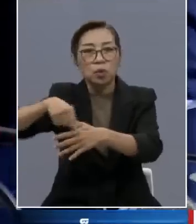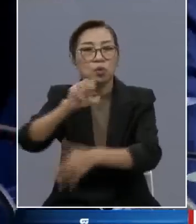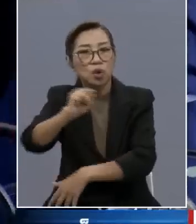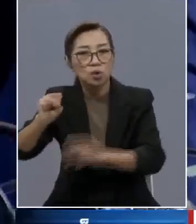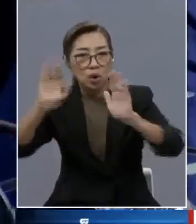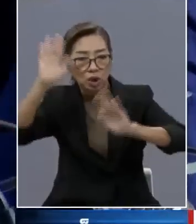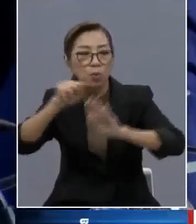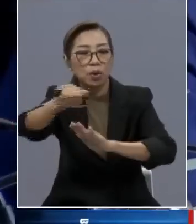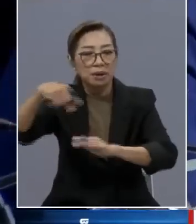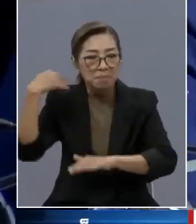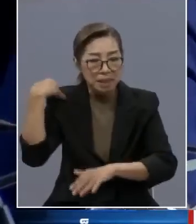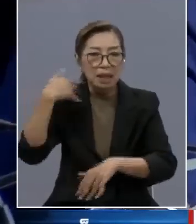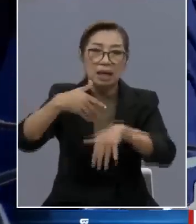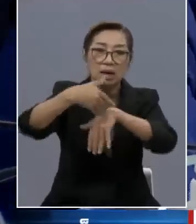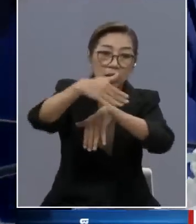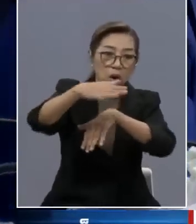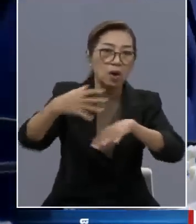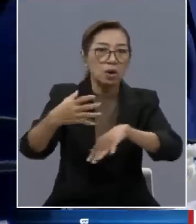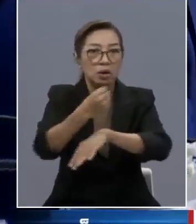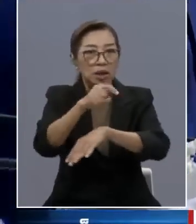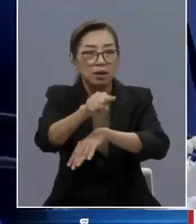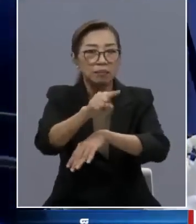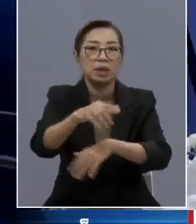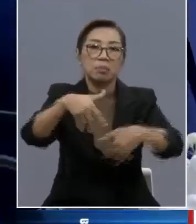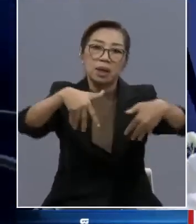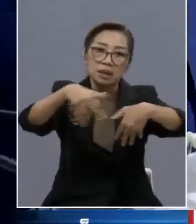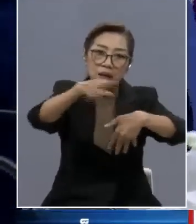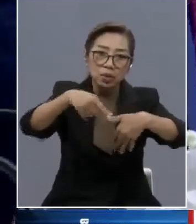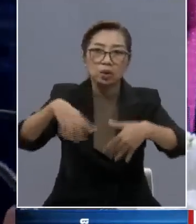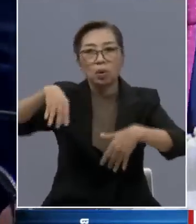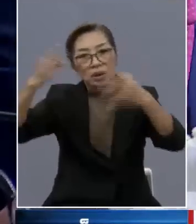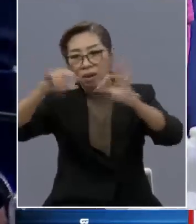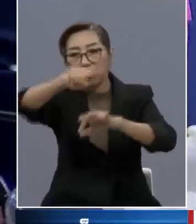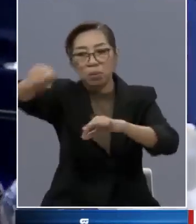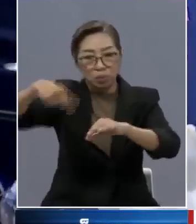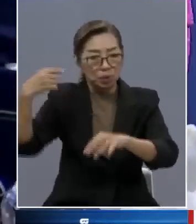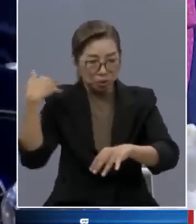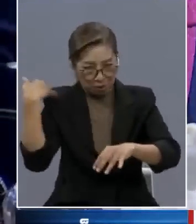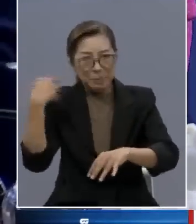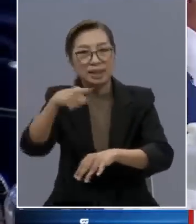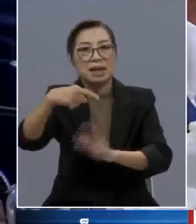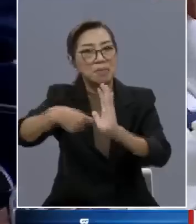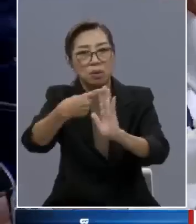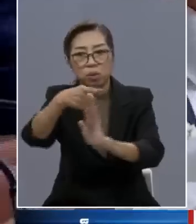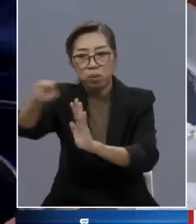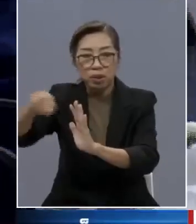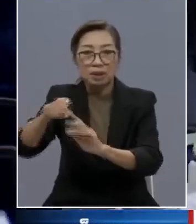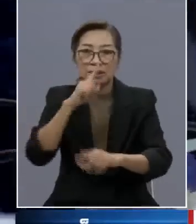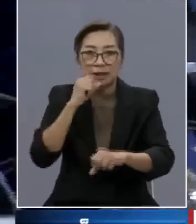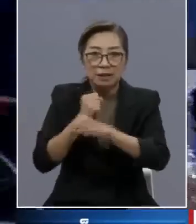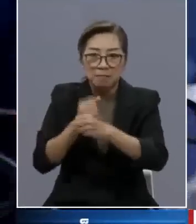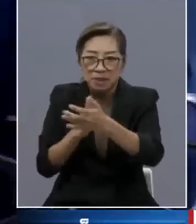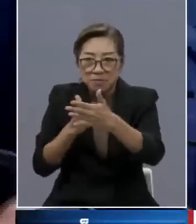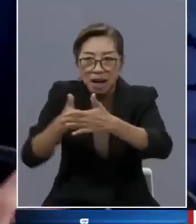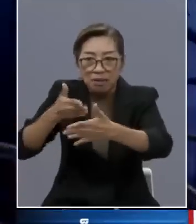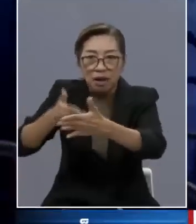กการเมืองนอกสภาอีกรวมถึงด่านขององค์กรอิสระอื่นๆที่รออยู่อีกเพียบนะครับแล้วก็การจะฝ่าแต่ละด่านต้องเรียกว่าร